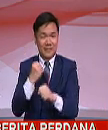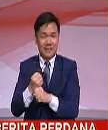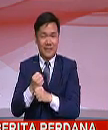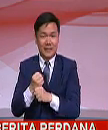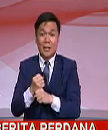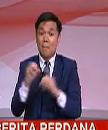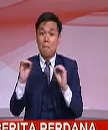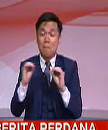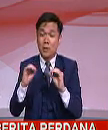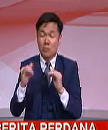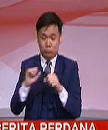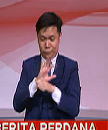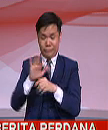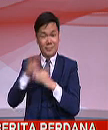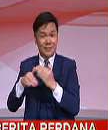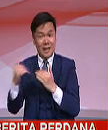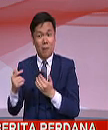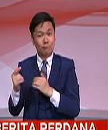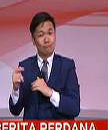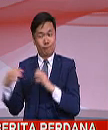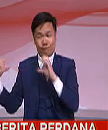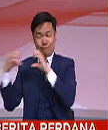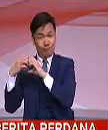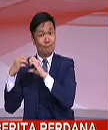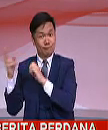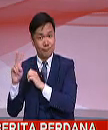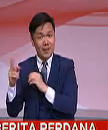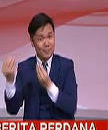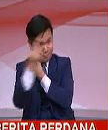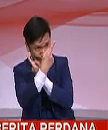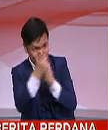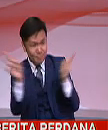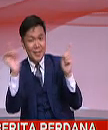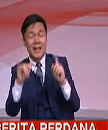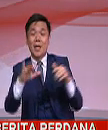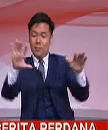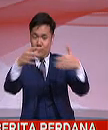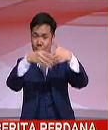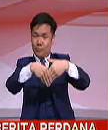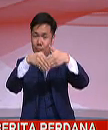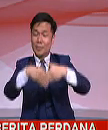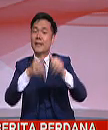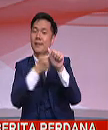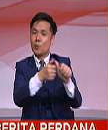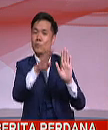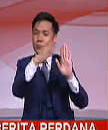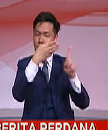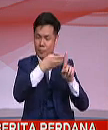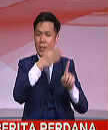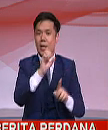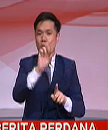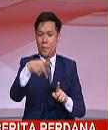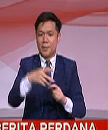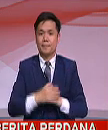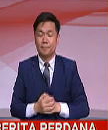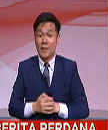COVID-19 belum berakhir, pasangan bahagia ini memberi jaminan untuk mengadakan majlis perkahwinan sesuai dengan SOP yang ditetapkan.